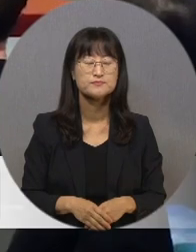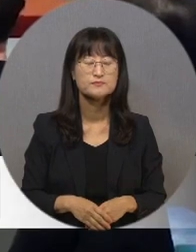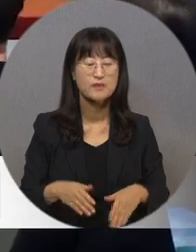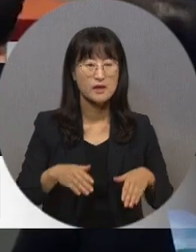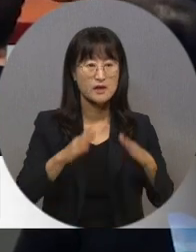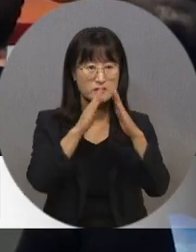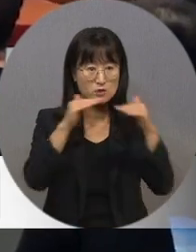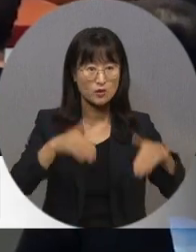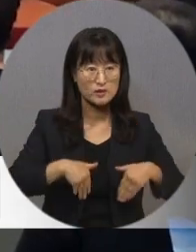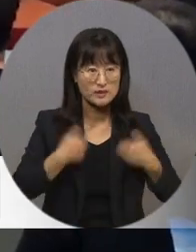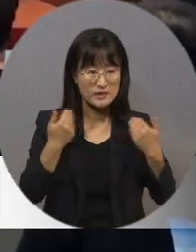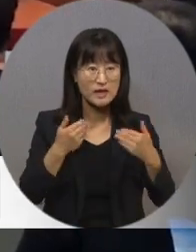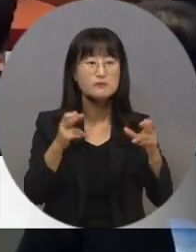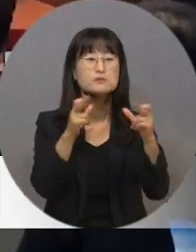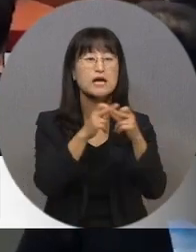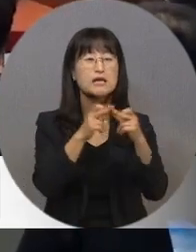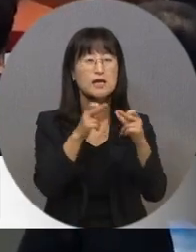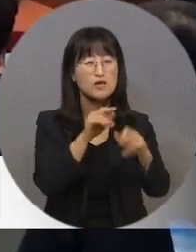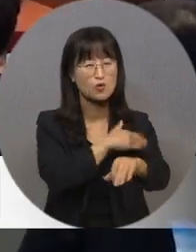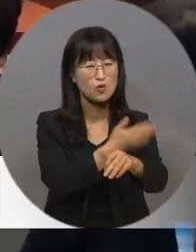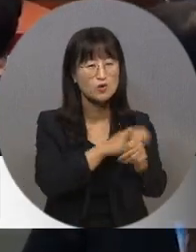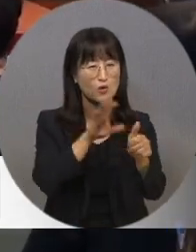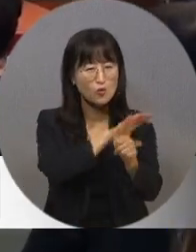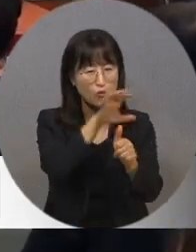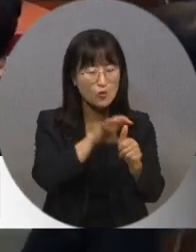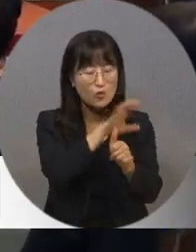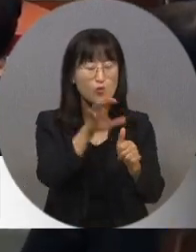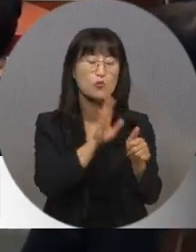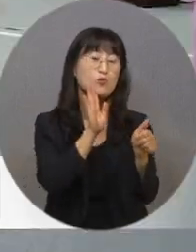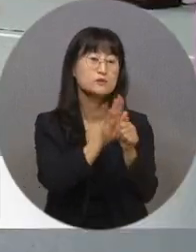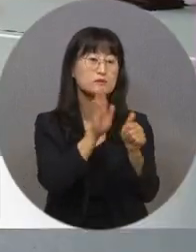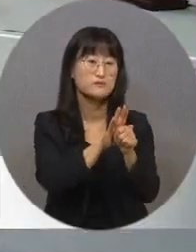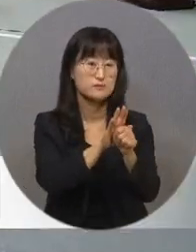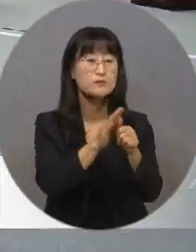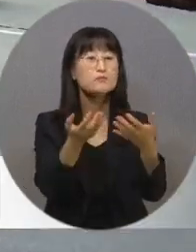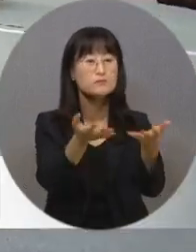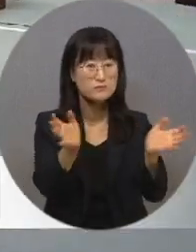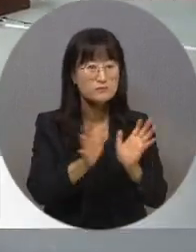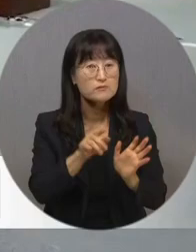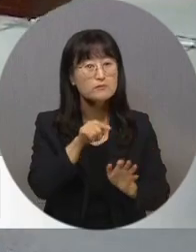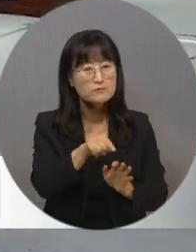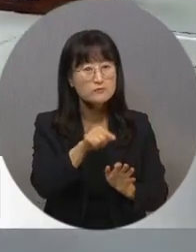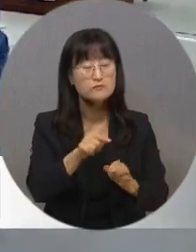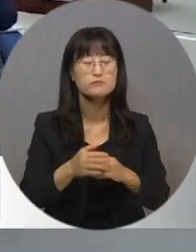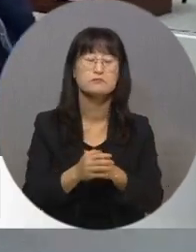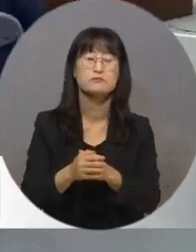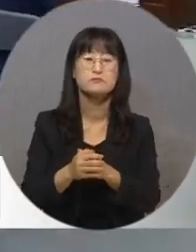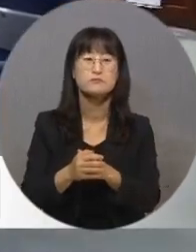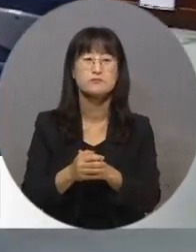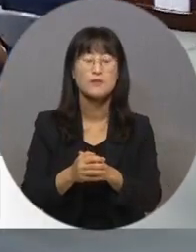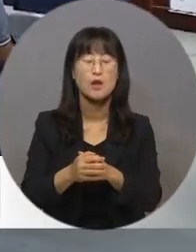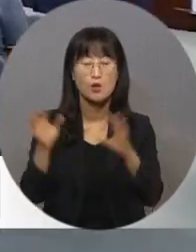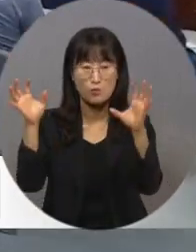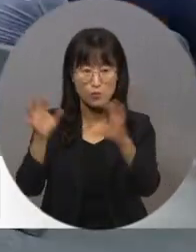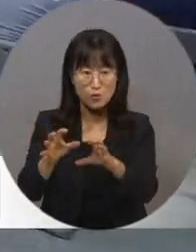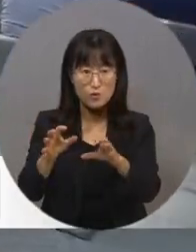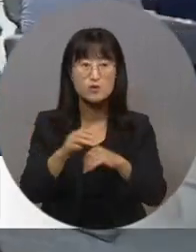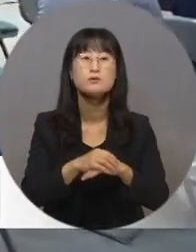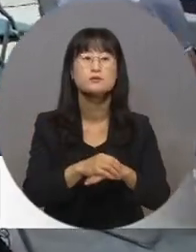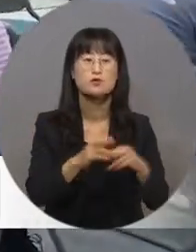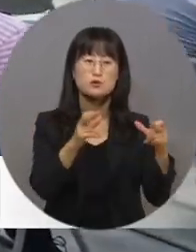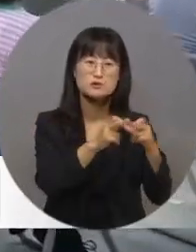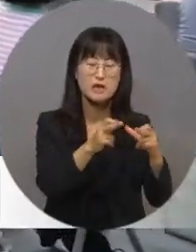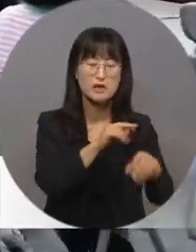전남 장애우 권익문제연구소는 창립 20주년을 맞아 지난 6일 전남도 의회 초의실에서 전남